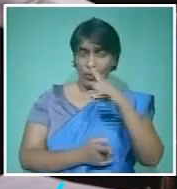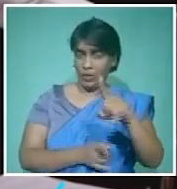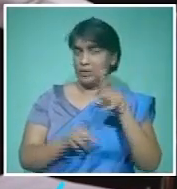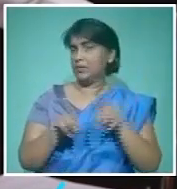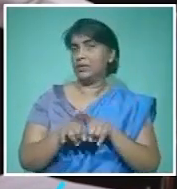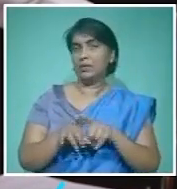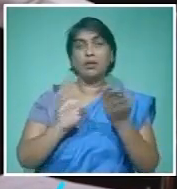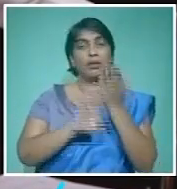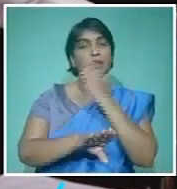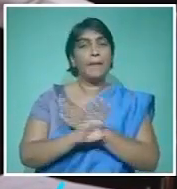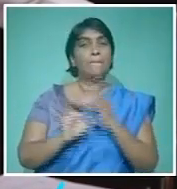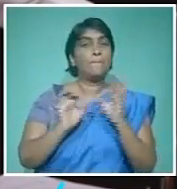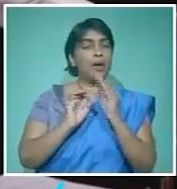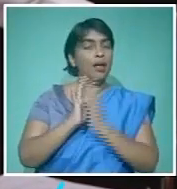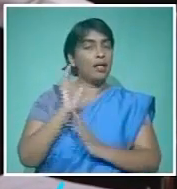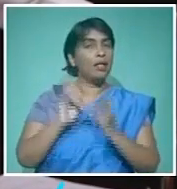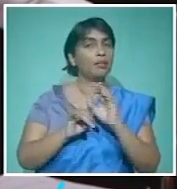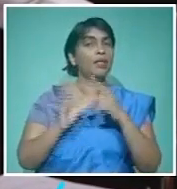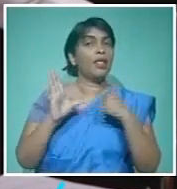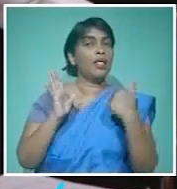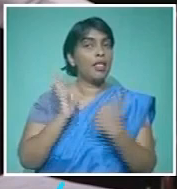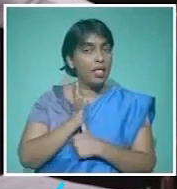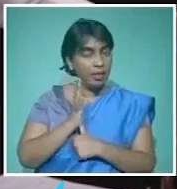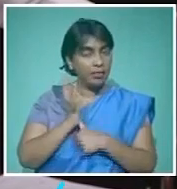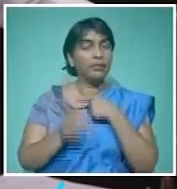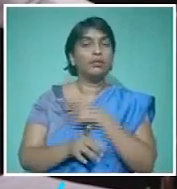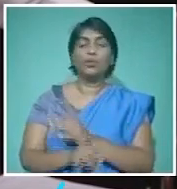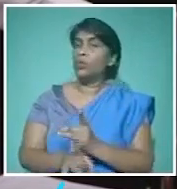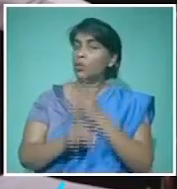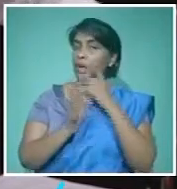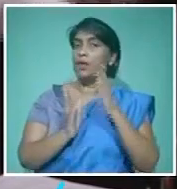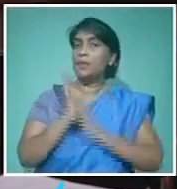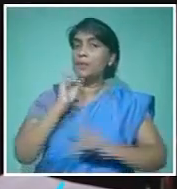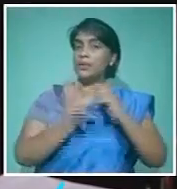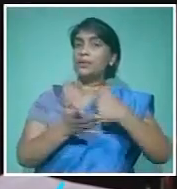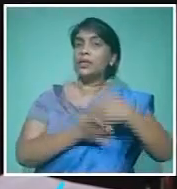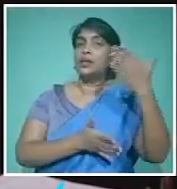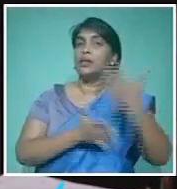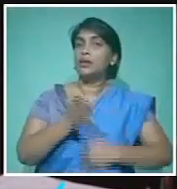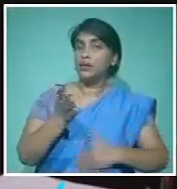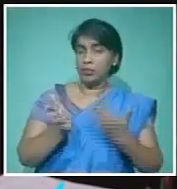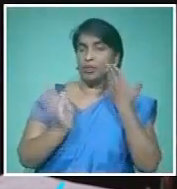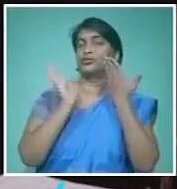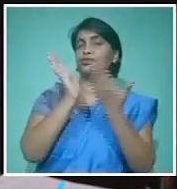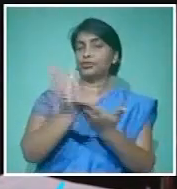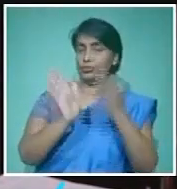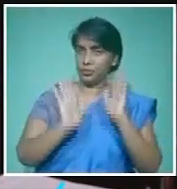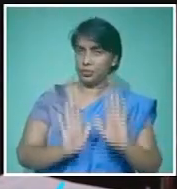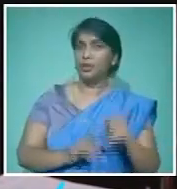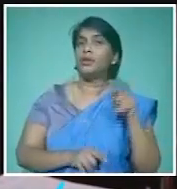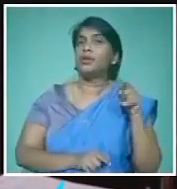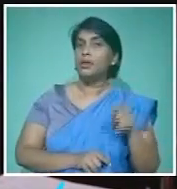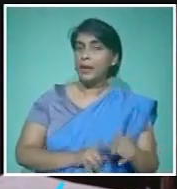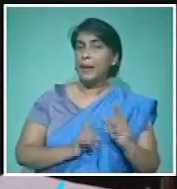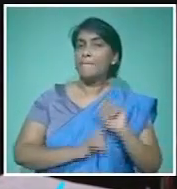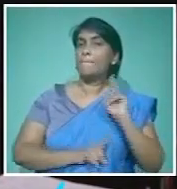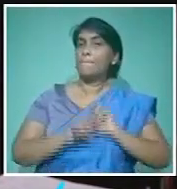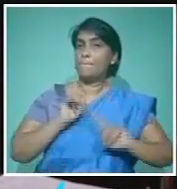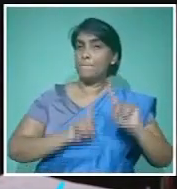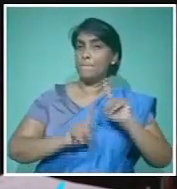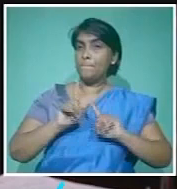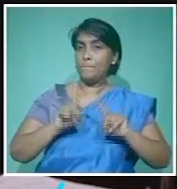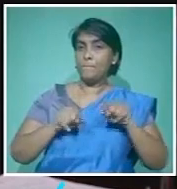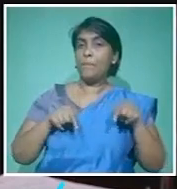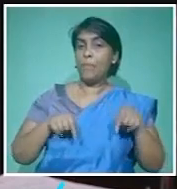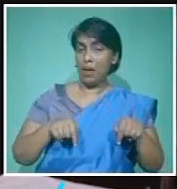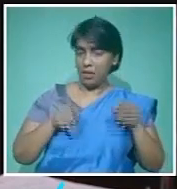පෙර ඉදිරිපත් කර බකිර් රැමතුමාගේ පනතත් අදාළව අමාත්‍යංශ වාර්තාව ඉදිරිපත් කළා තියෙනවා. ඒතොර දැන් මේ පාර්ලිමේන්තුව ගාව තියෙනවා